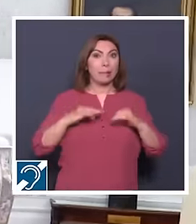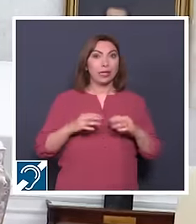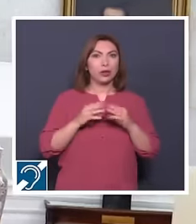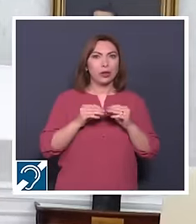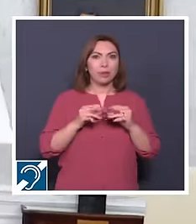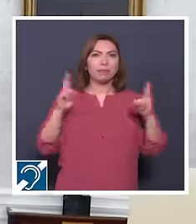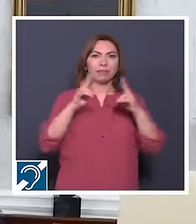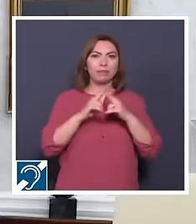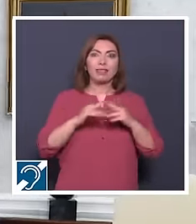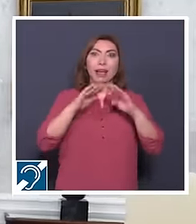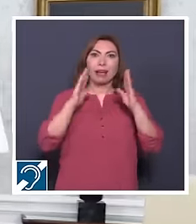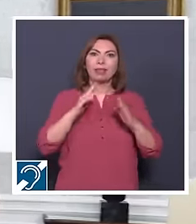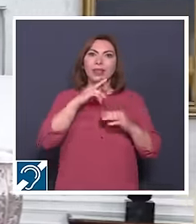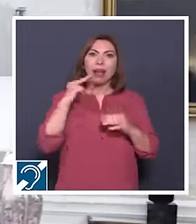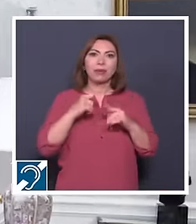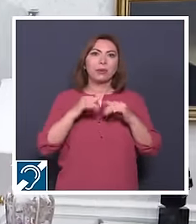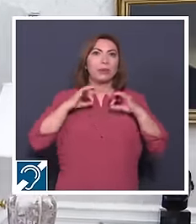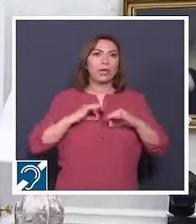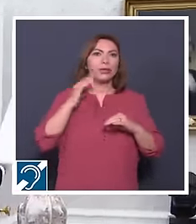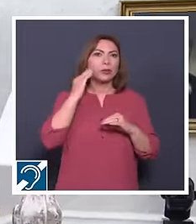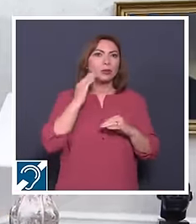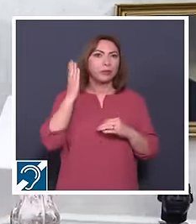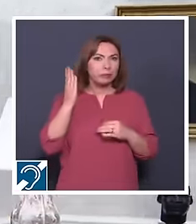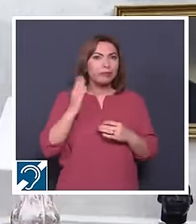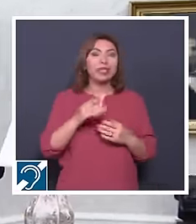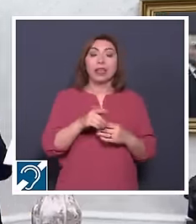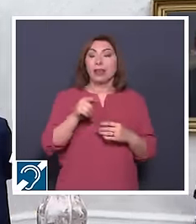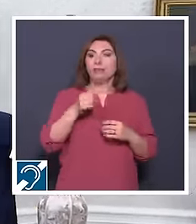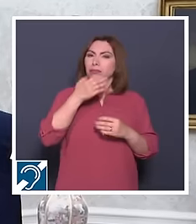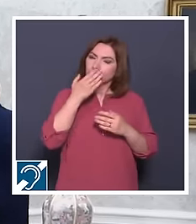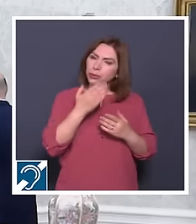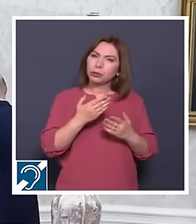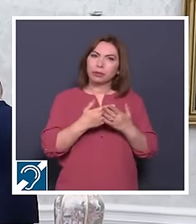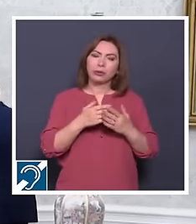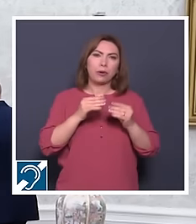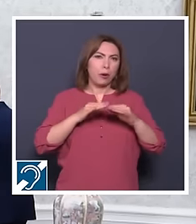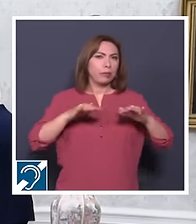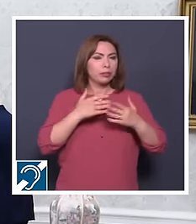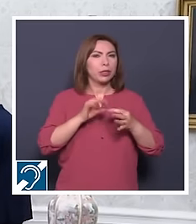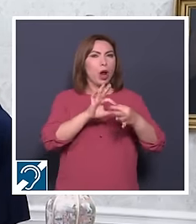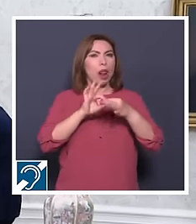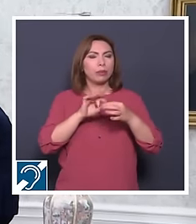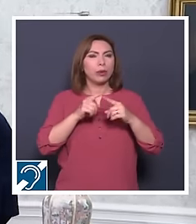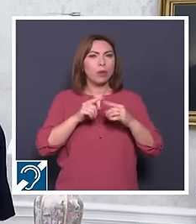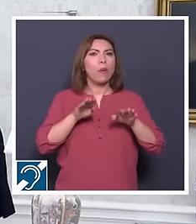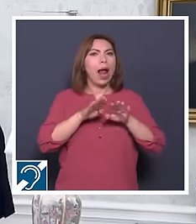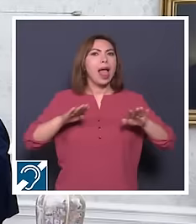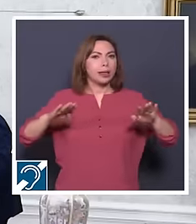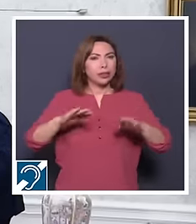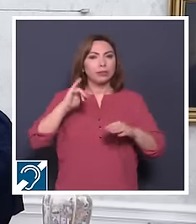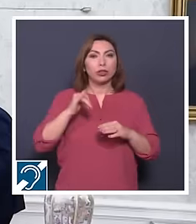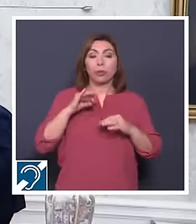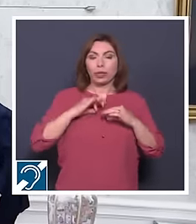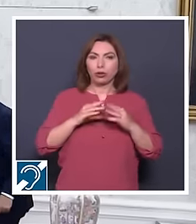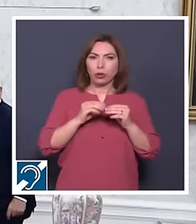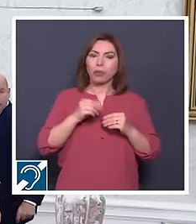Președintele României s-a întâlnit la Casa Albă cu președintele Statelor Unite. Joe Biden a mulțumit țării noastre pentru colaborarea cu aliații, iar Klaus